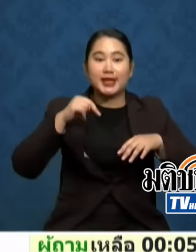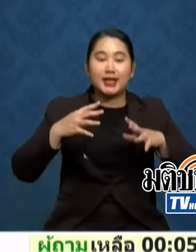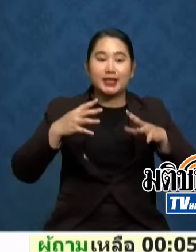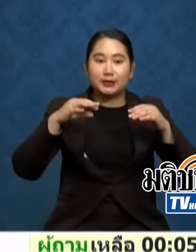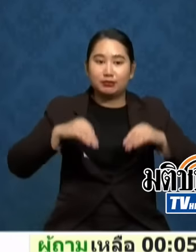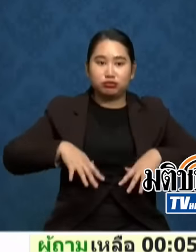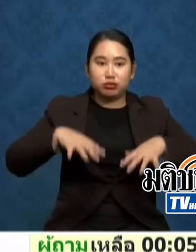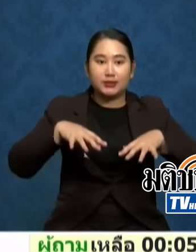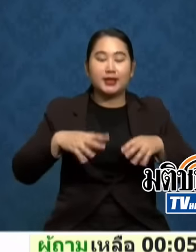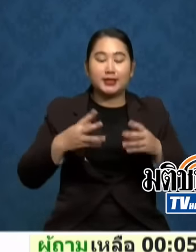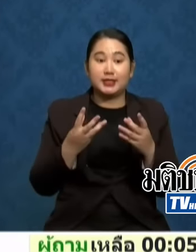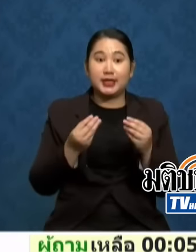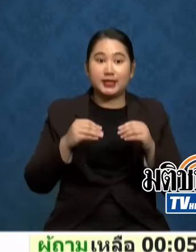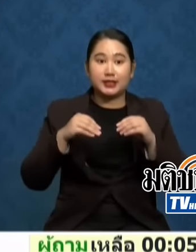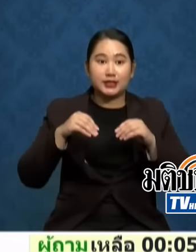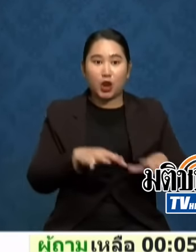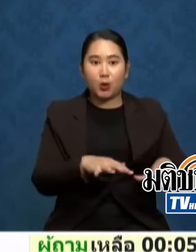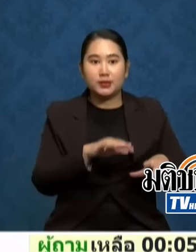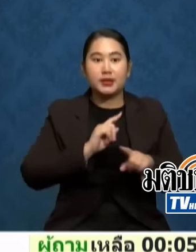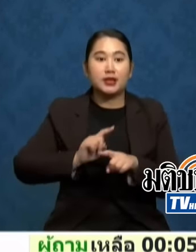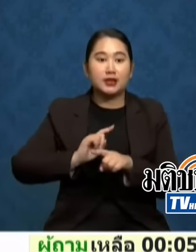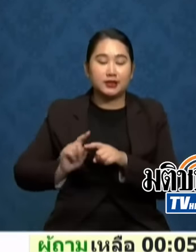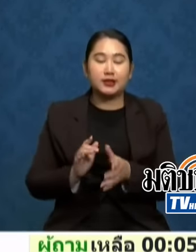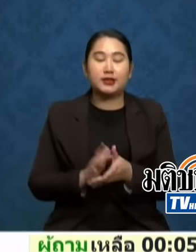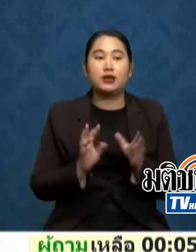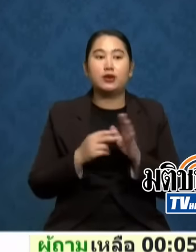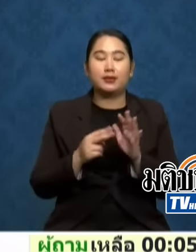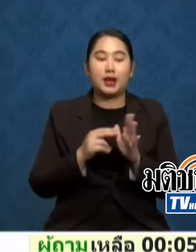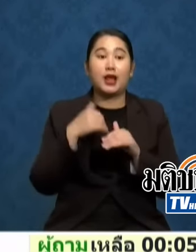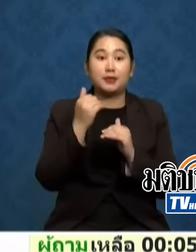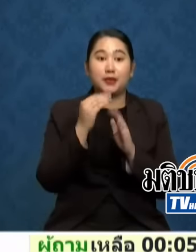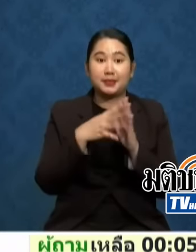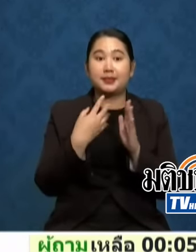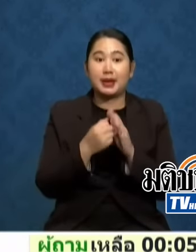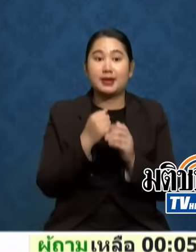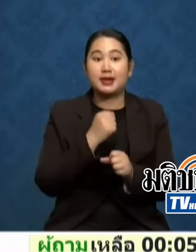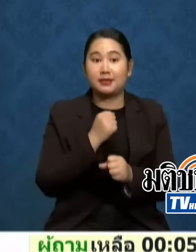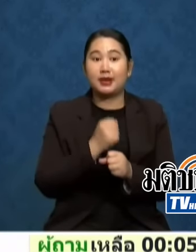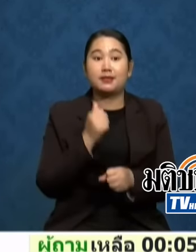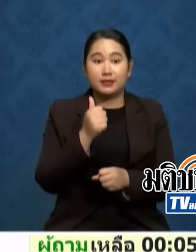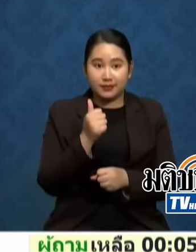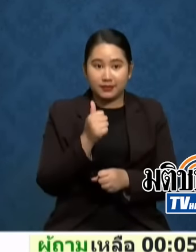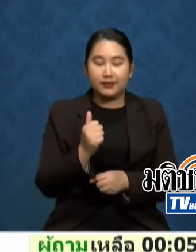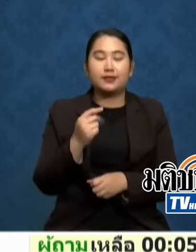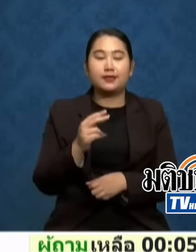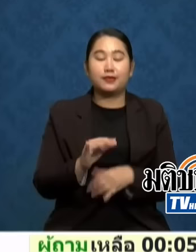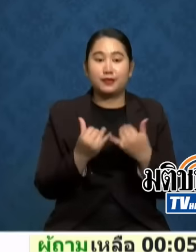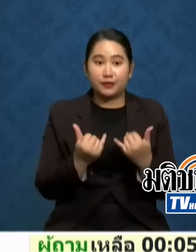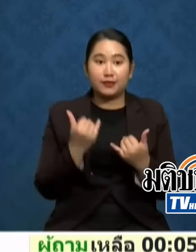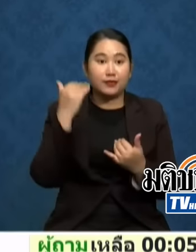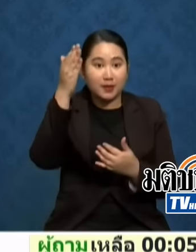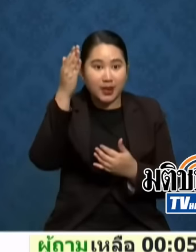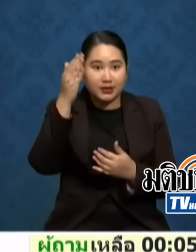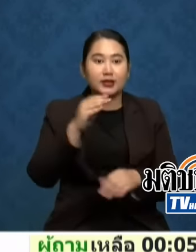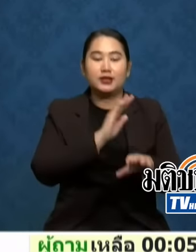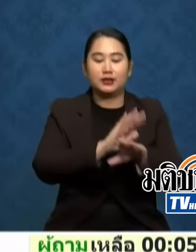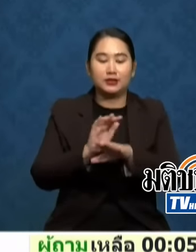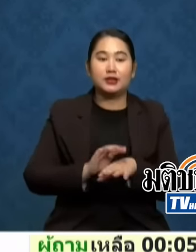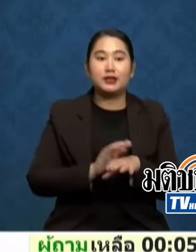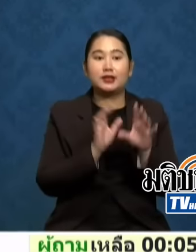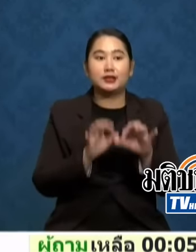ย่างนี้นะครับอันนี้ก็เป็นตัวหนึ่งที่จะเป็นตัวกำหนดทิศทางในการที่เราจะเห็นว่าต่อไปนี้นะครับการแจ้งเตือนภัยเนี่ยเป็นเรื่